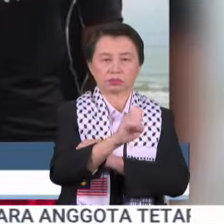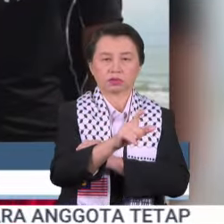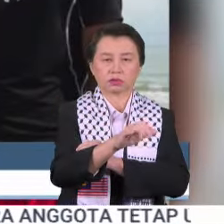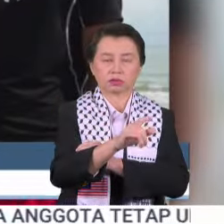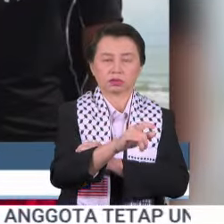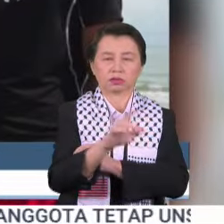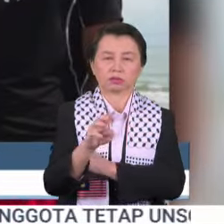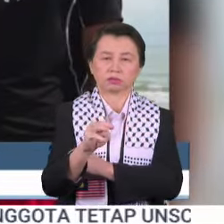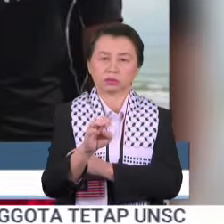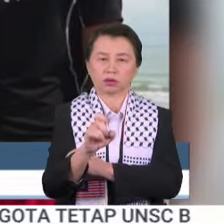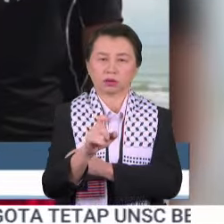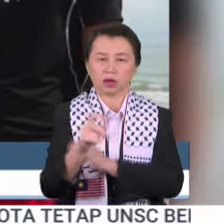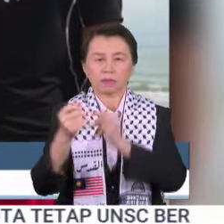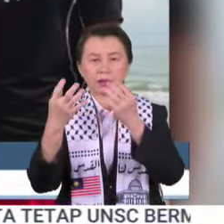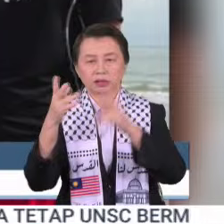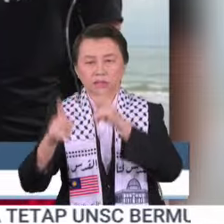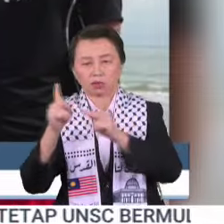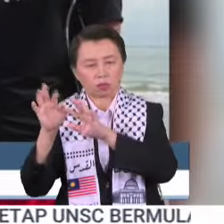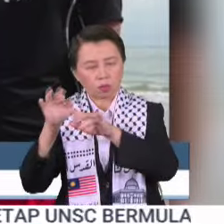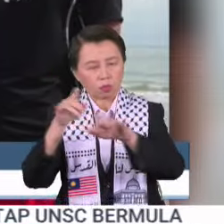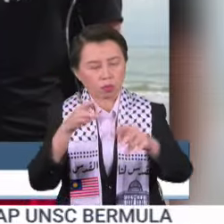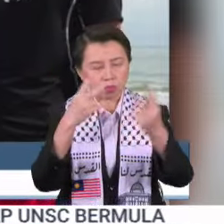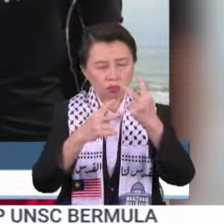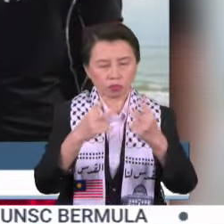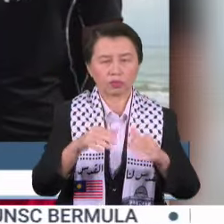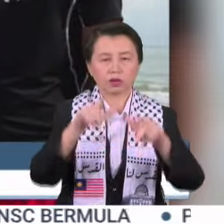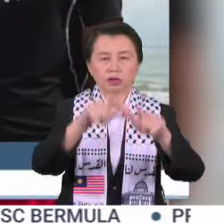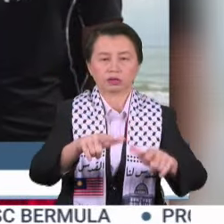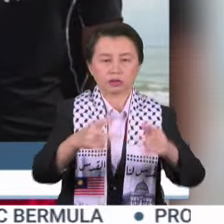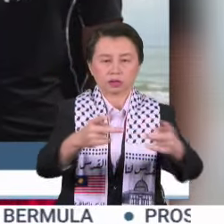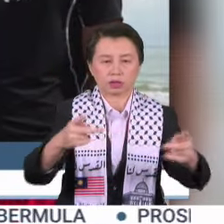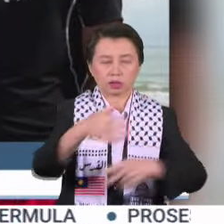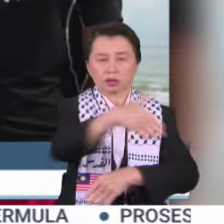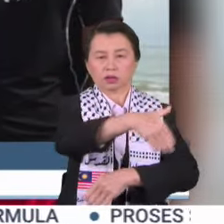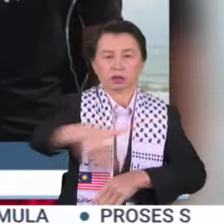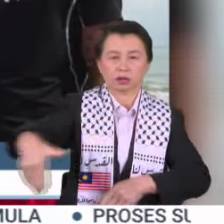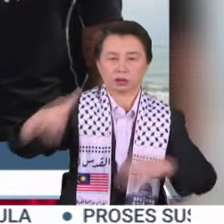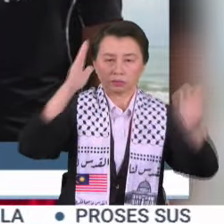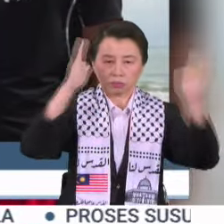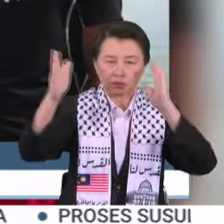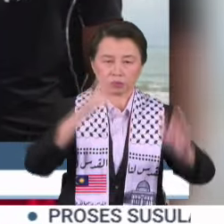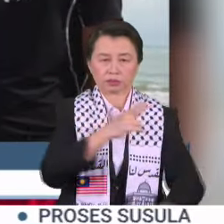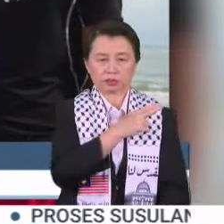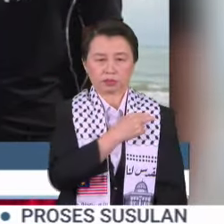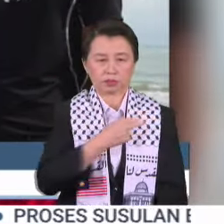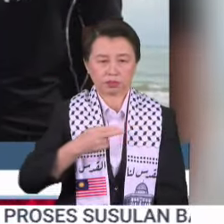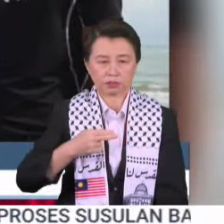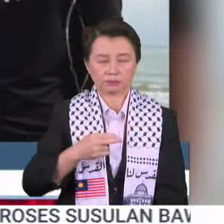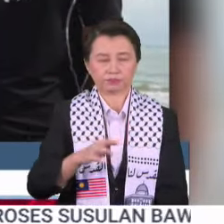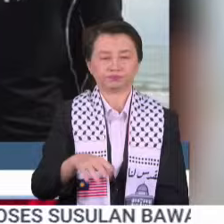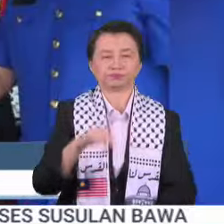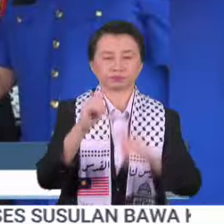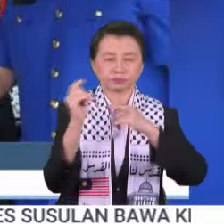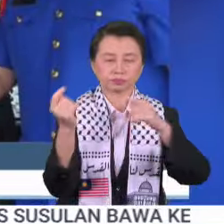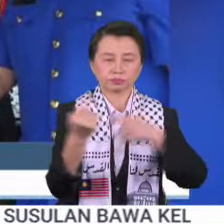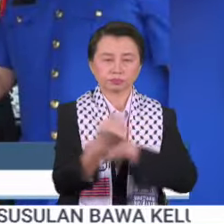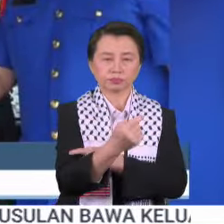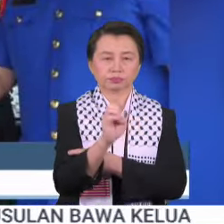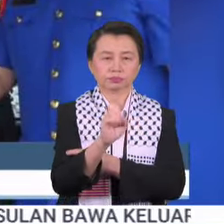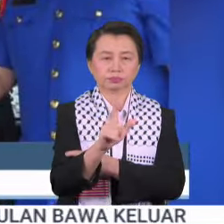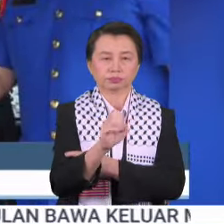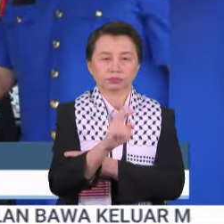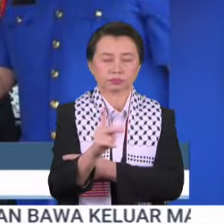menjadi tumpuan pengunjung kerana kedudukannya yang terletak dengan kawasan sempadan Malaysia, Indonesia. Teluk Melanau juga mempunyai